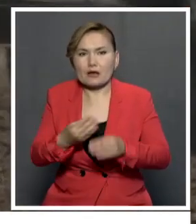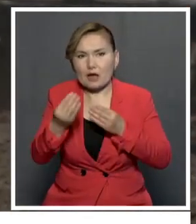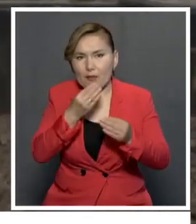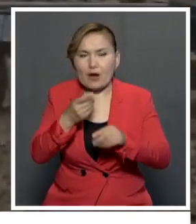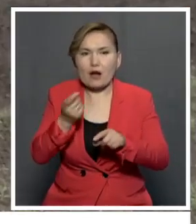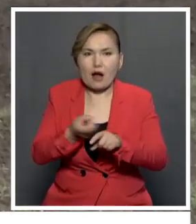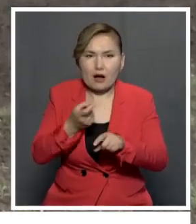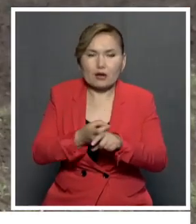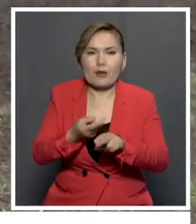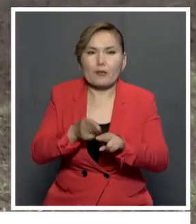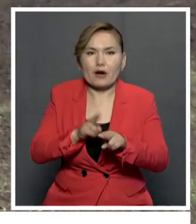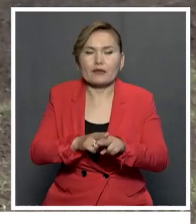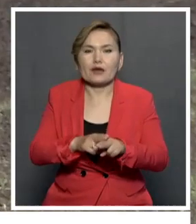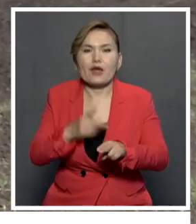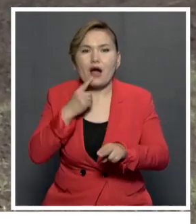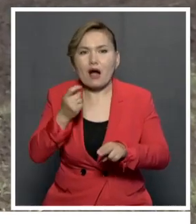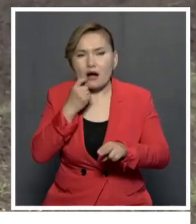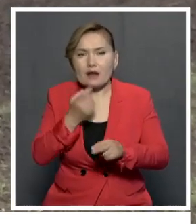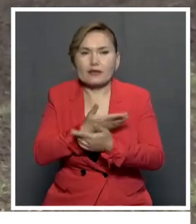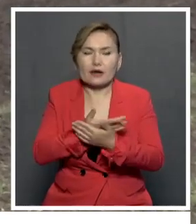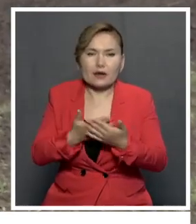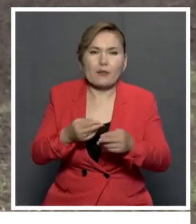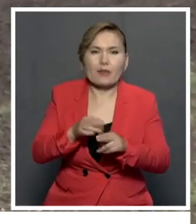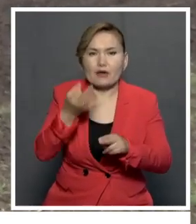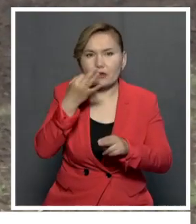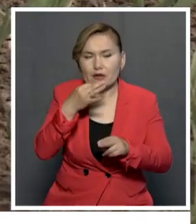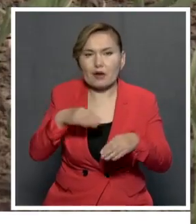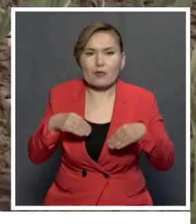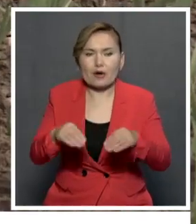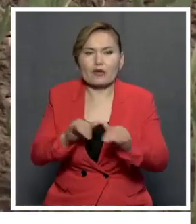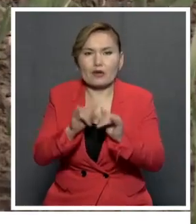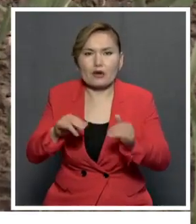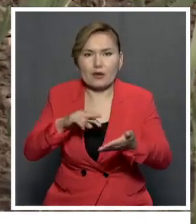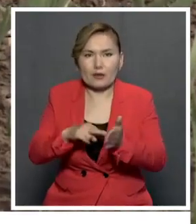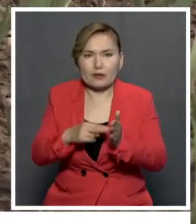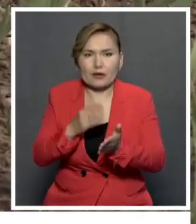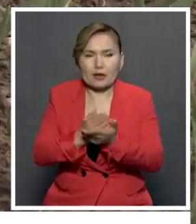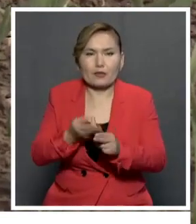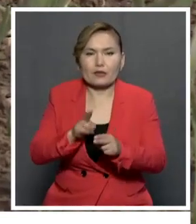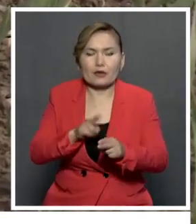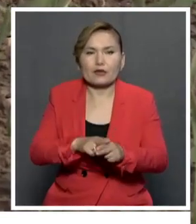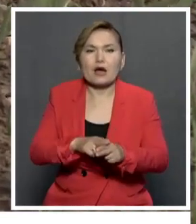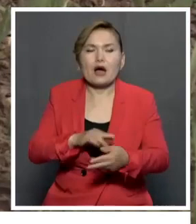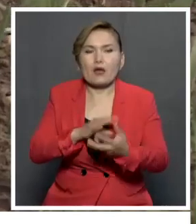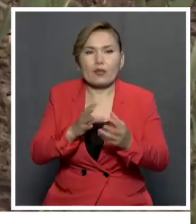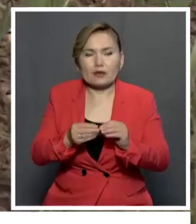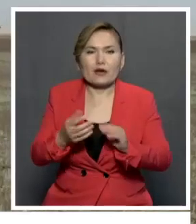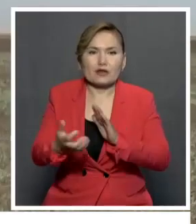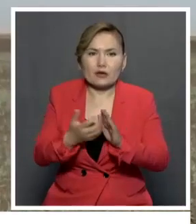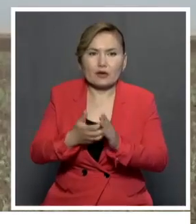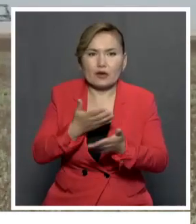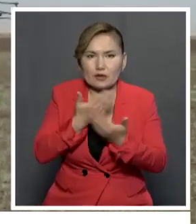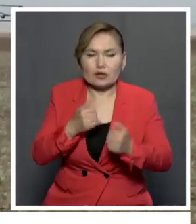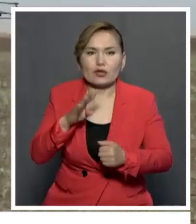Картоп, қарақұмық, қант қызылшасы, майлы және жемшөп дақылдардың алқабын кеңейту басты назарда. Ол үшін тұқымнан тапшылық жоқ. 400